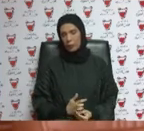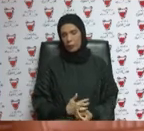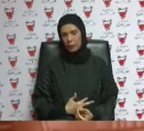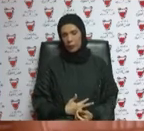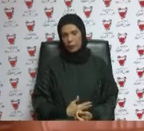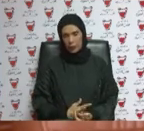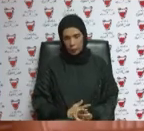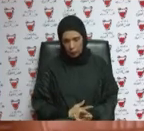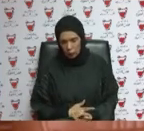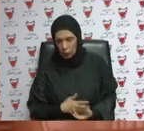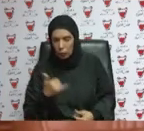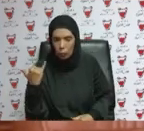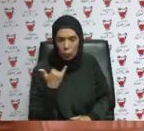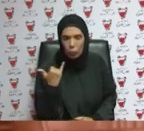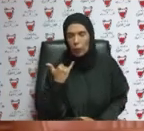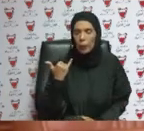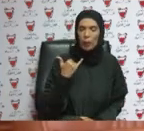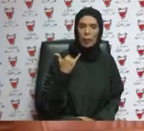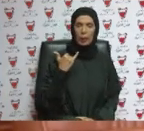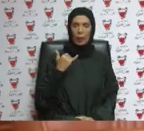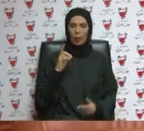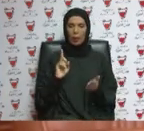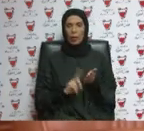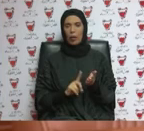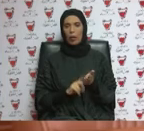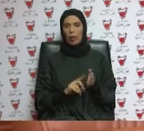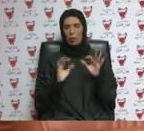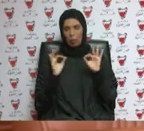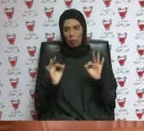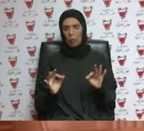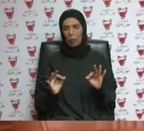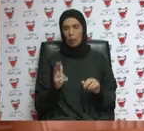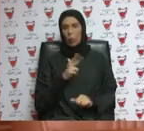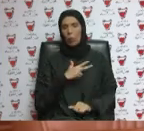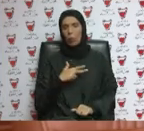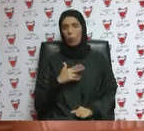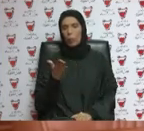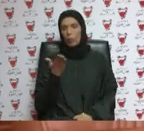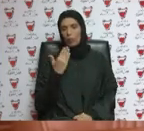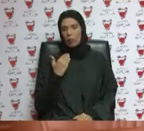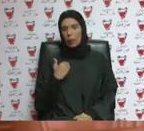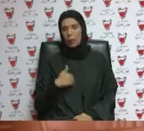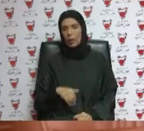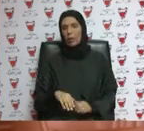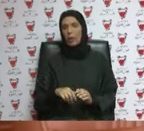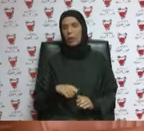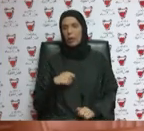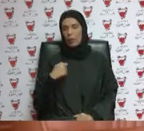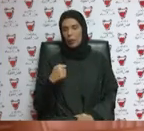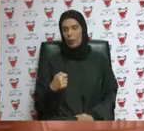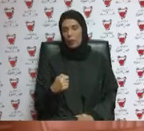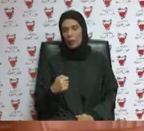في الحقيقة مهم أن احنا نتأكد أيضا بأن الحكومة لا تكرر الدفع